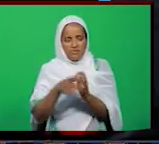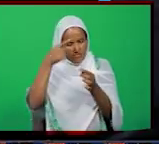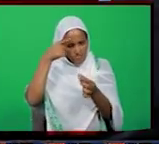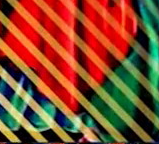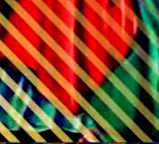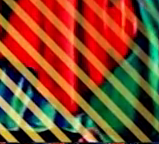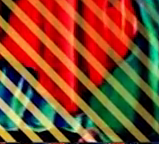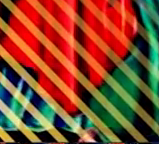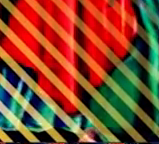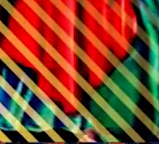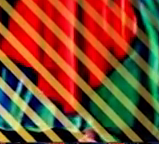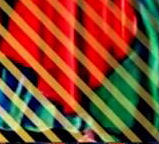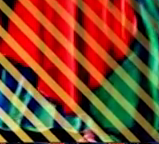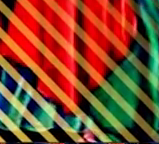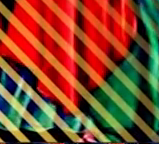ያስባታል።